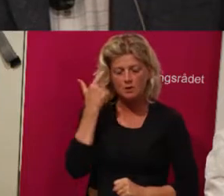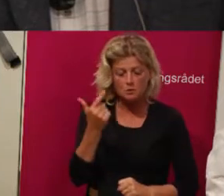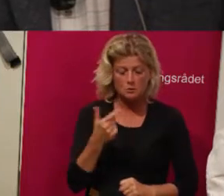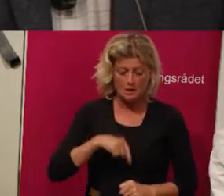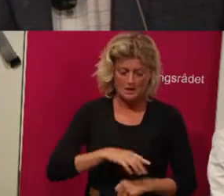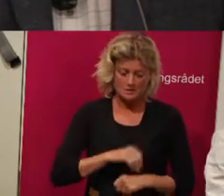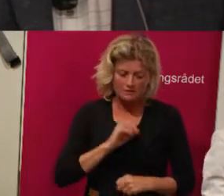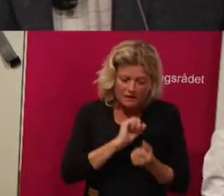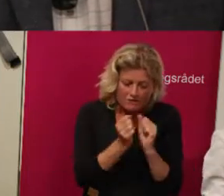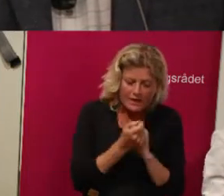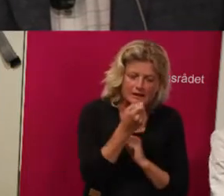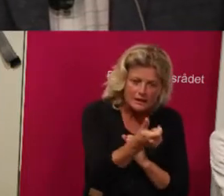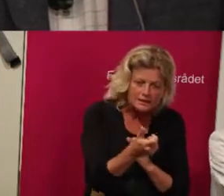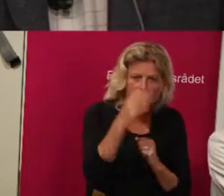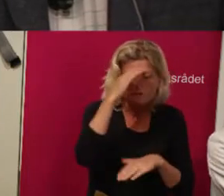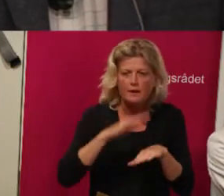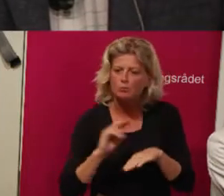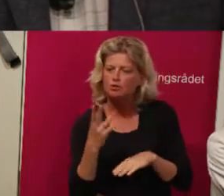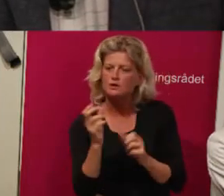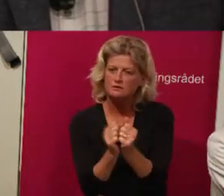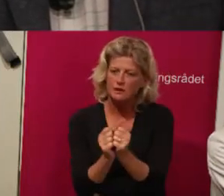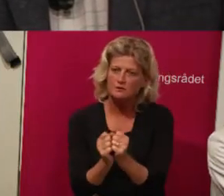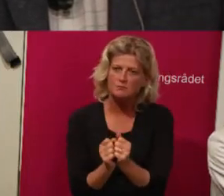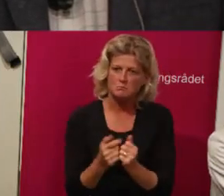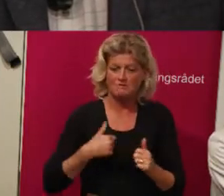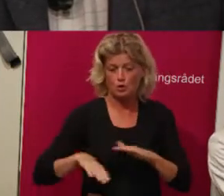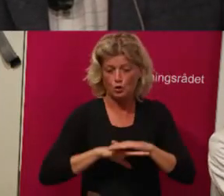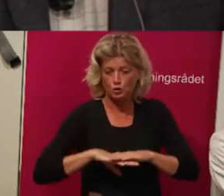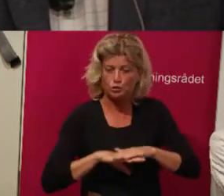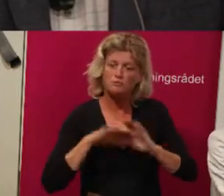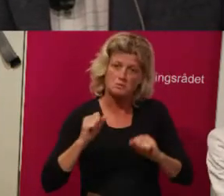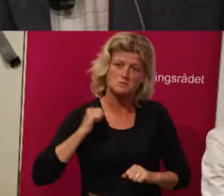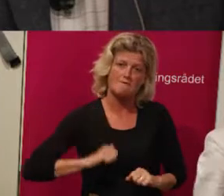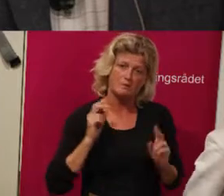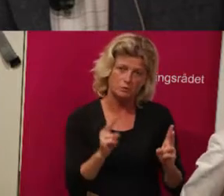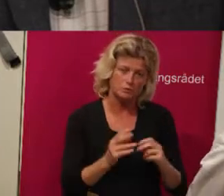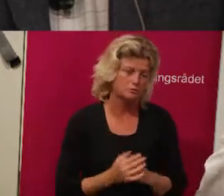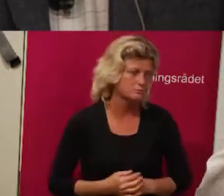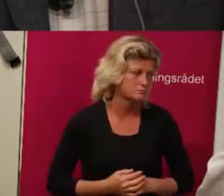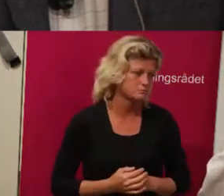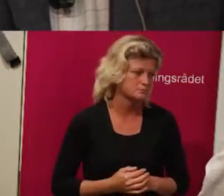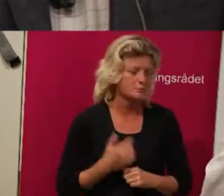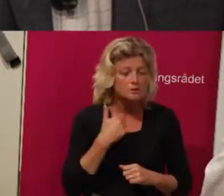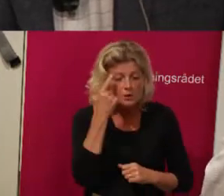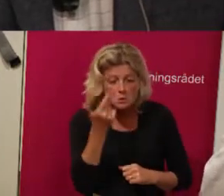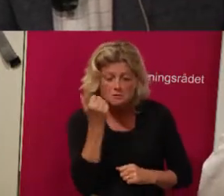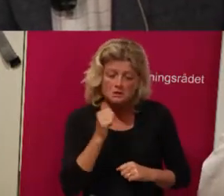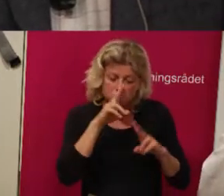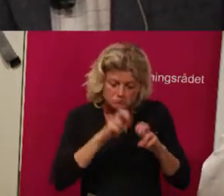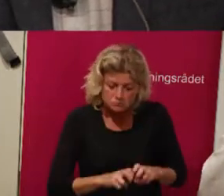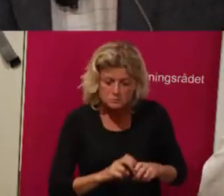den och vi kan fundera på nya lösningar, men det här är liksom det vi utgår ifrån. Sen kan man säga att vi kan riva ner det vi har och se om det uppstår någonting nytt,